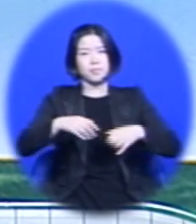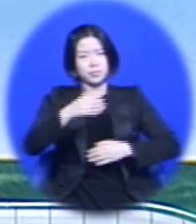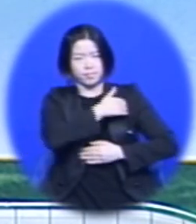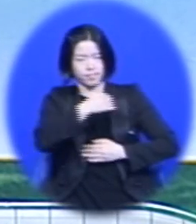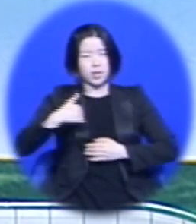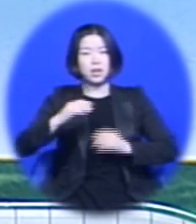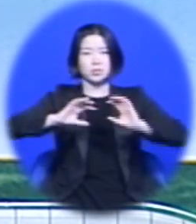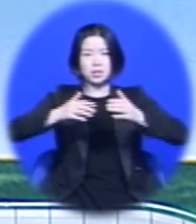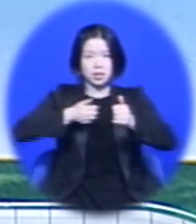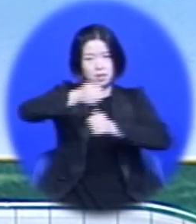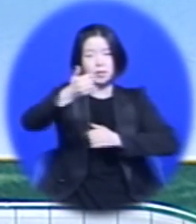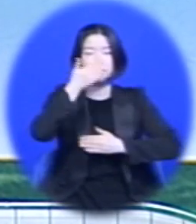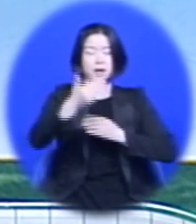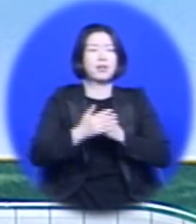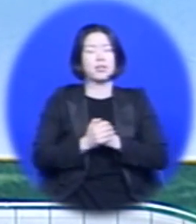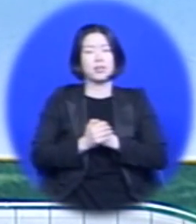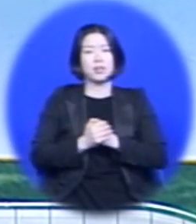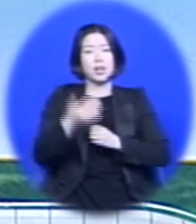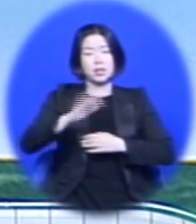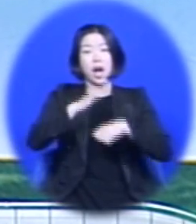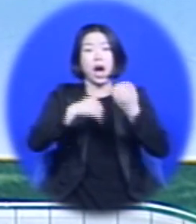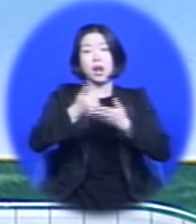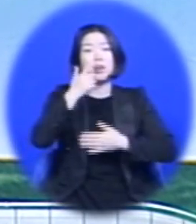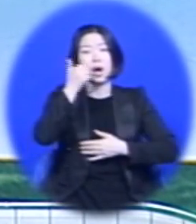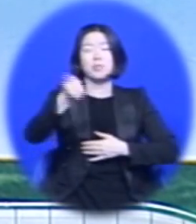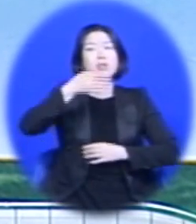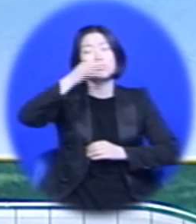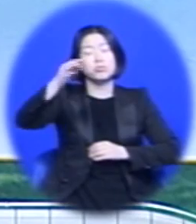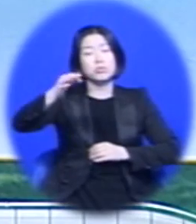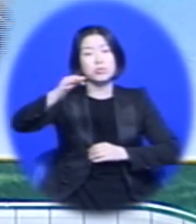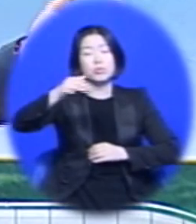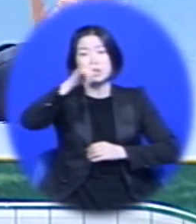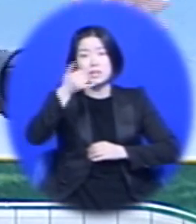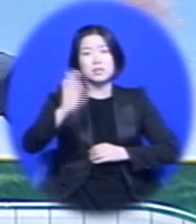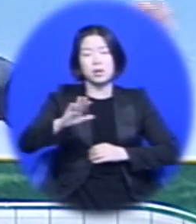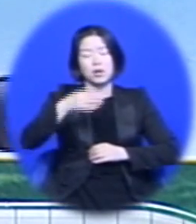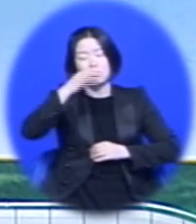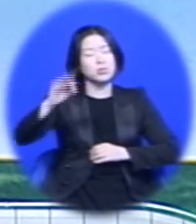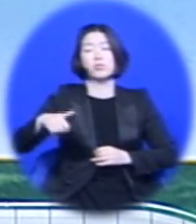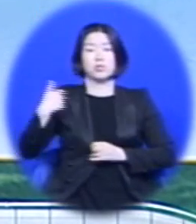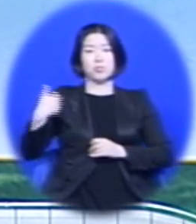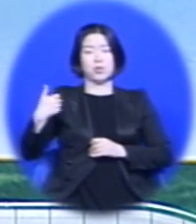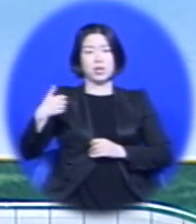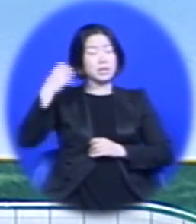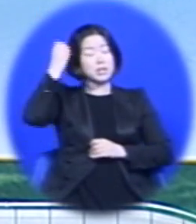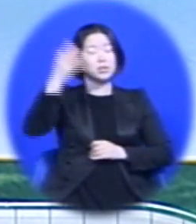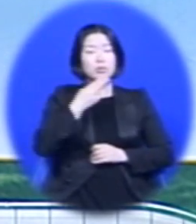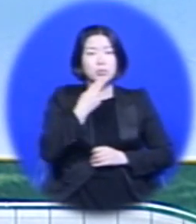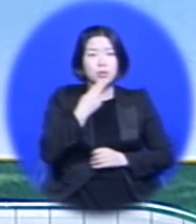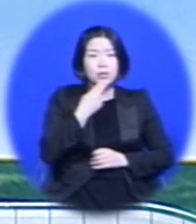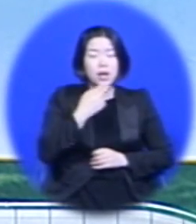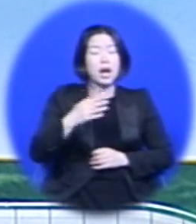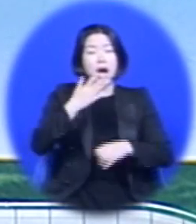이깁니다. 근데 하나님을 아버지라고 그렇게 부르면서도 불렀는지도 기억이 안 나요.